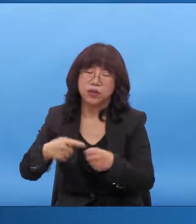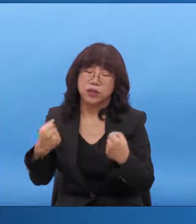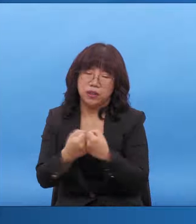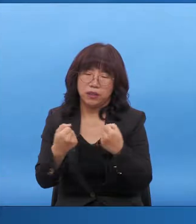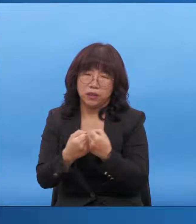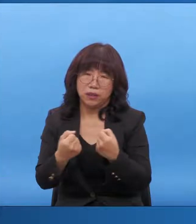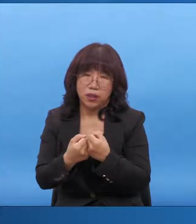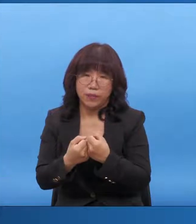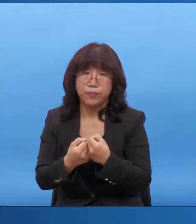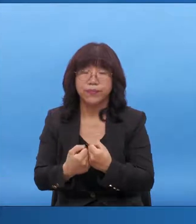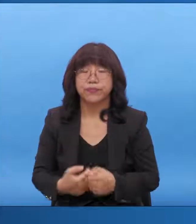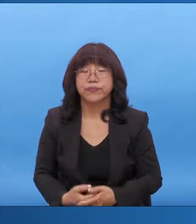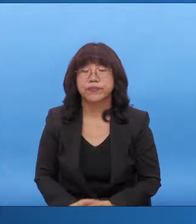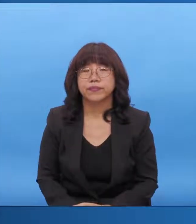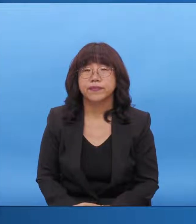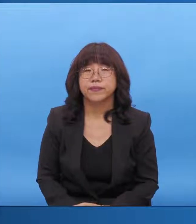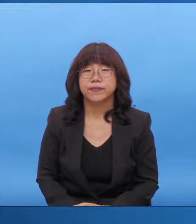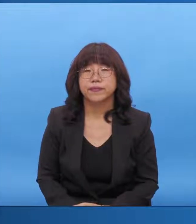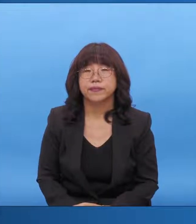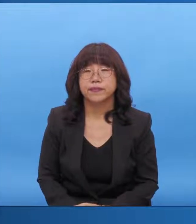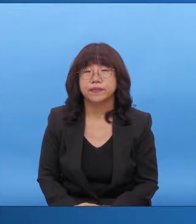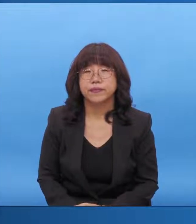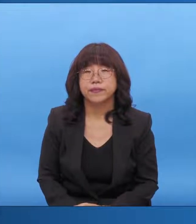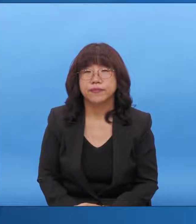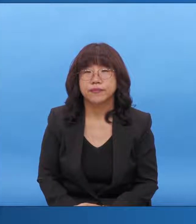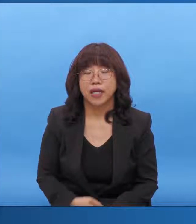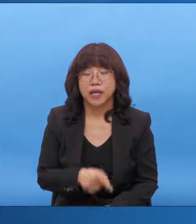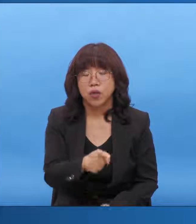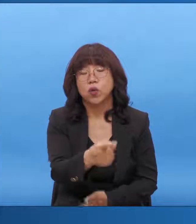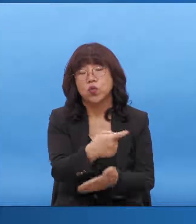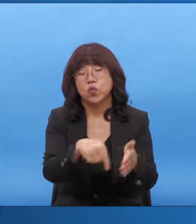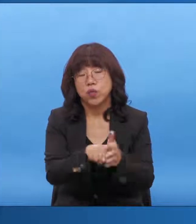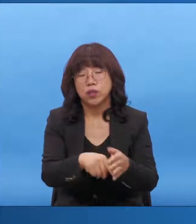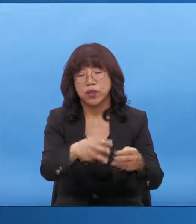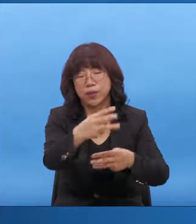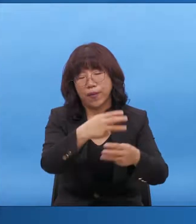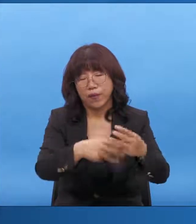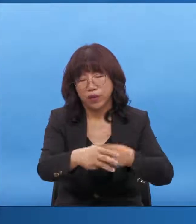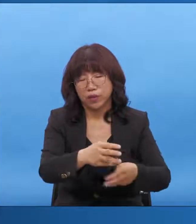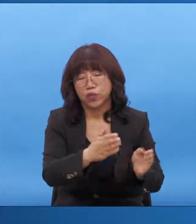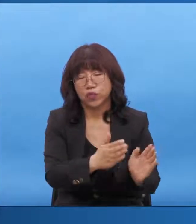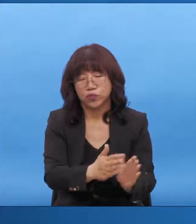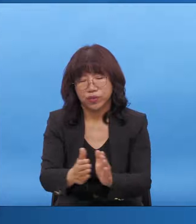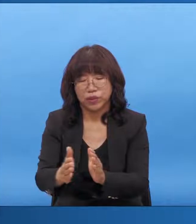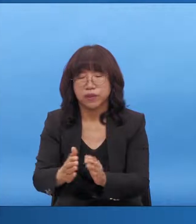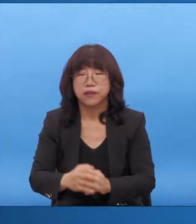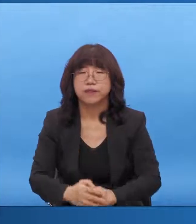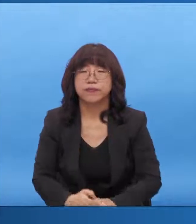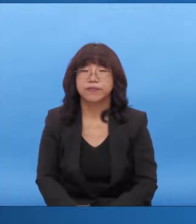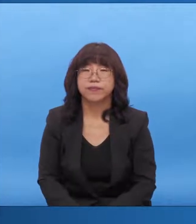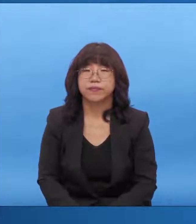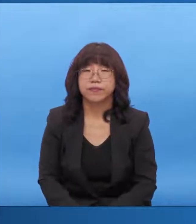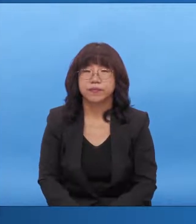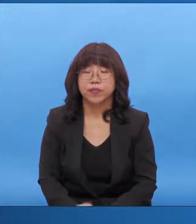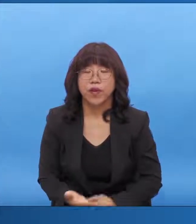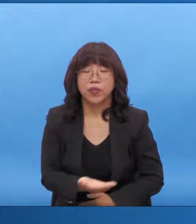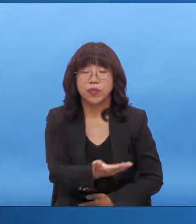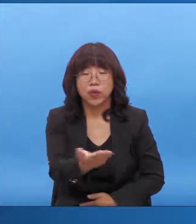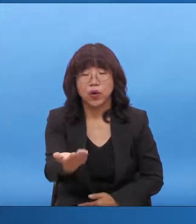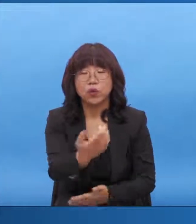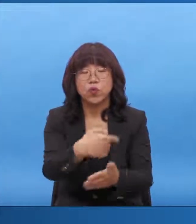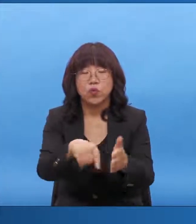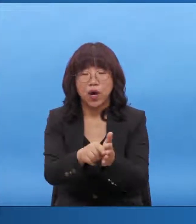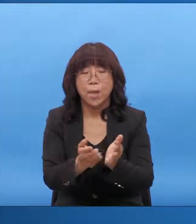이걸 놓고 하나님은 렘넌트를 준비시키는 겁니다. And that's why because of this, God has prepared the remnants. 너를 위하여